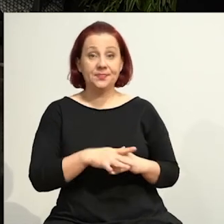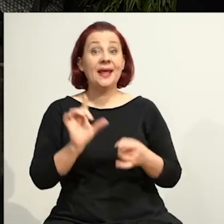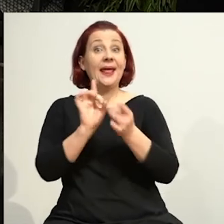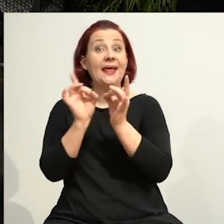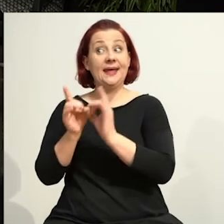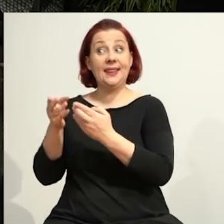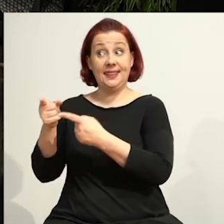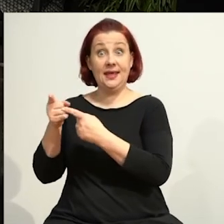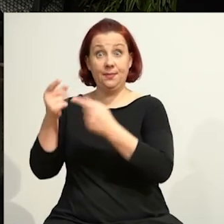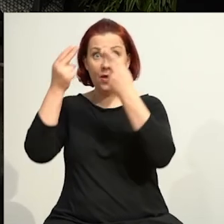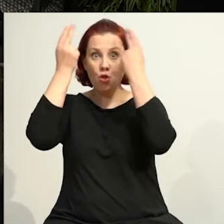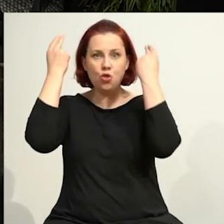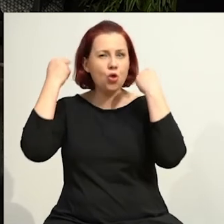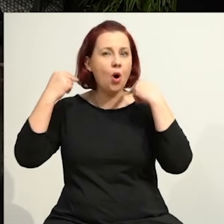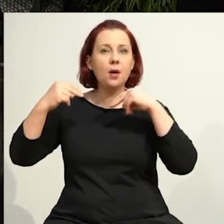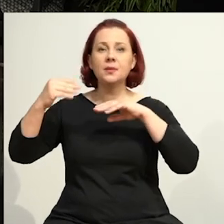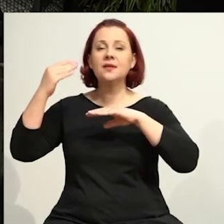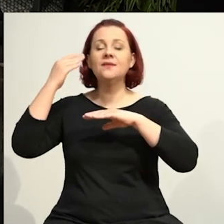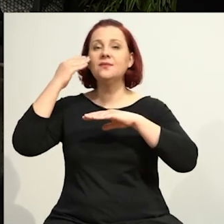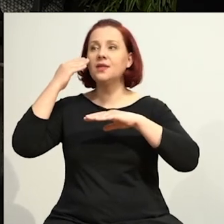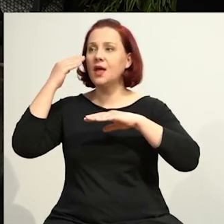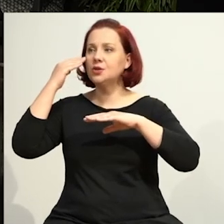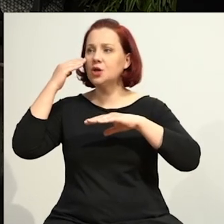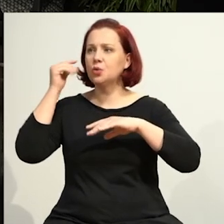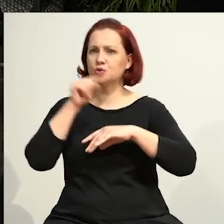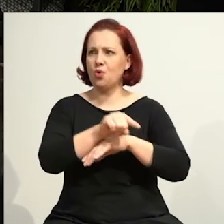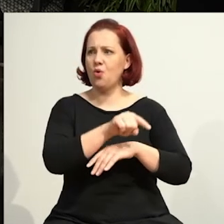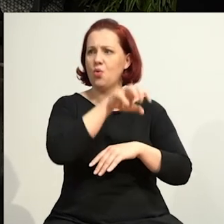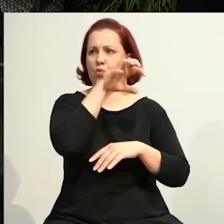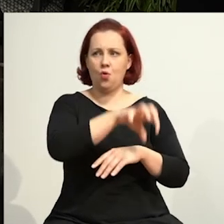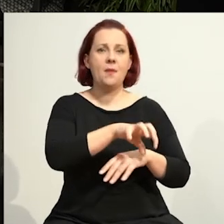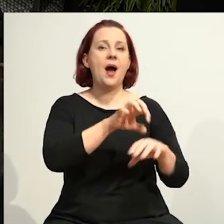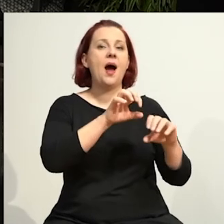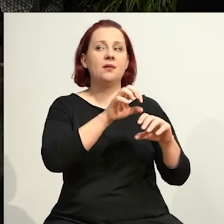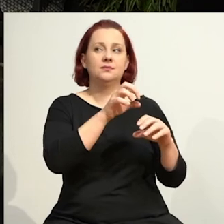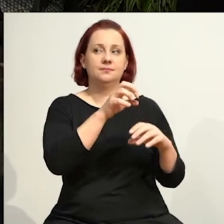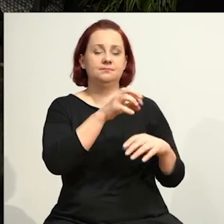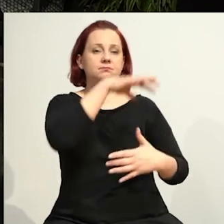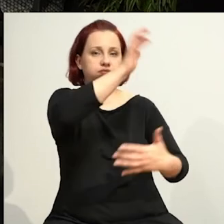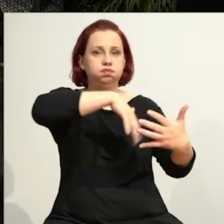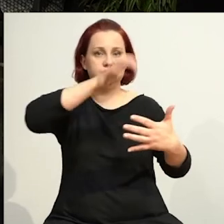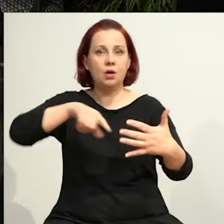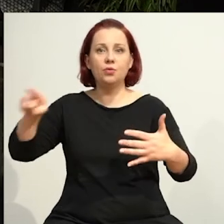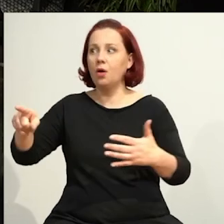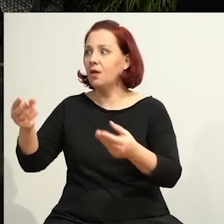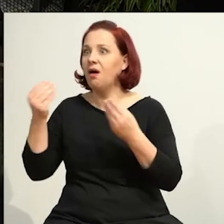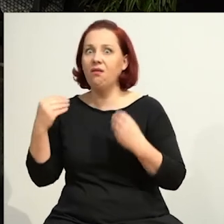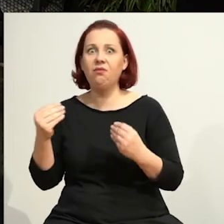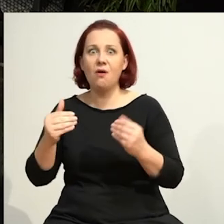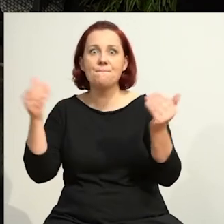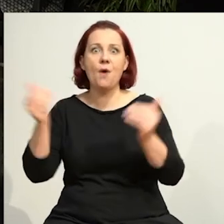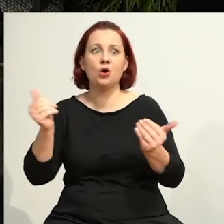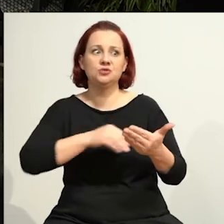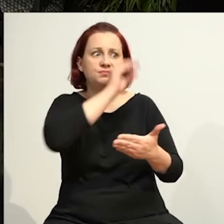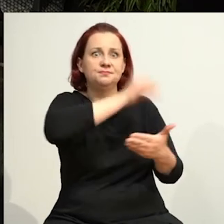Norwid zdawał sobie sprawę z atrakcyjności społecznej tego gatunku, to zapowiadał się na eseistę znakomitego i dawał